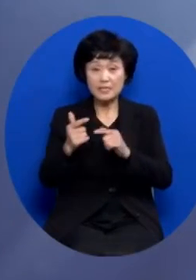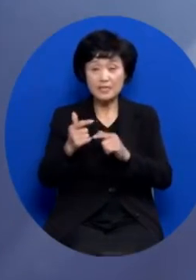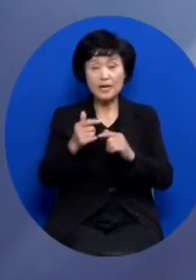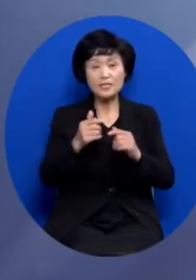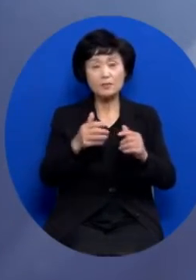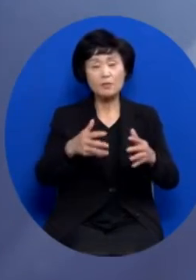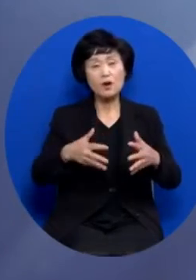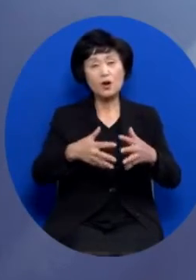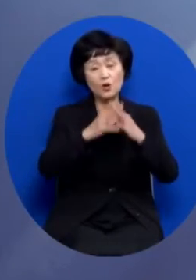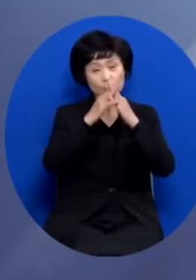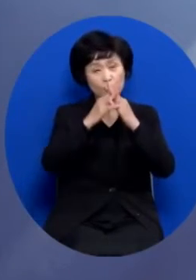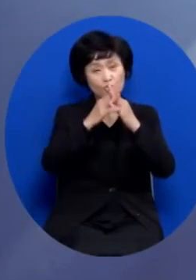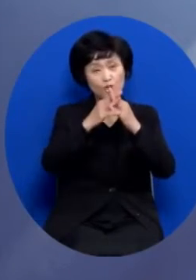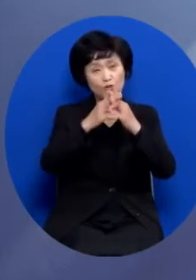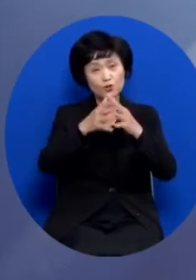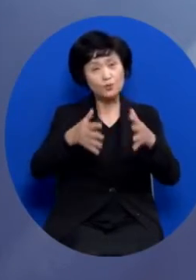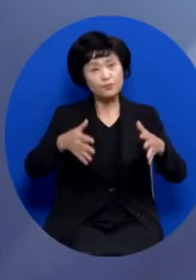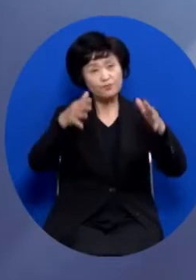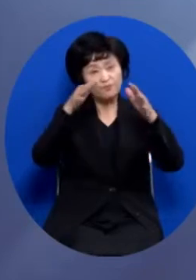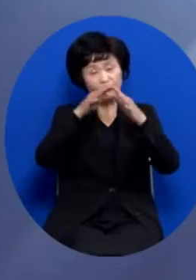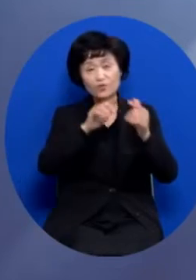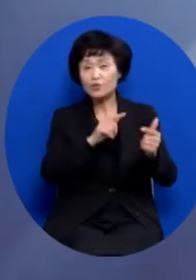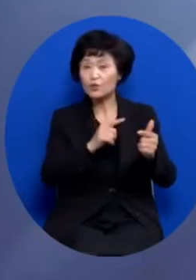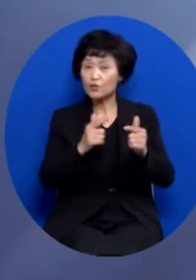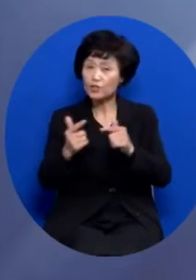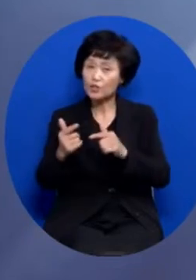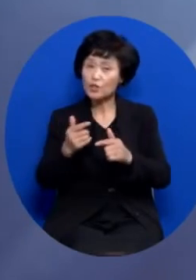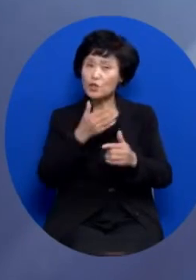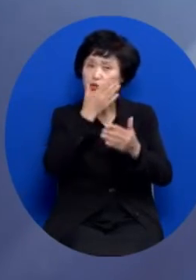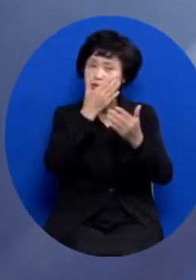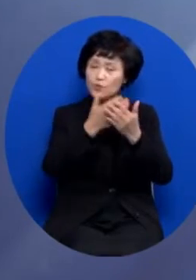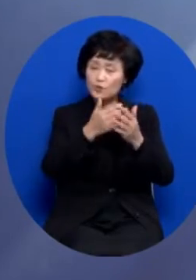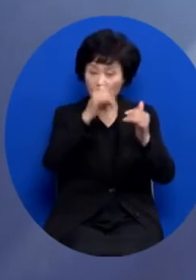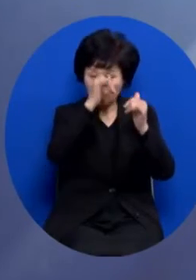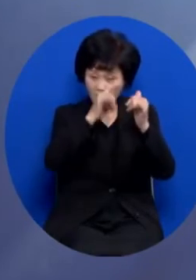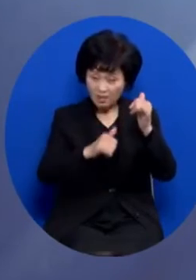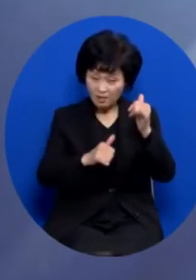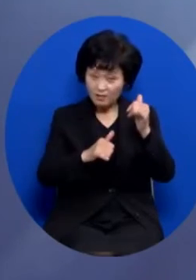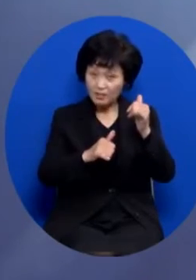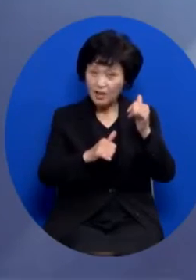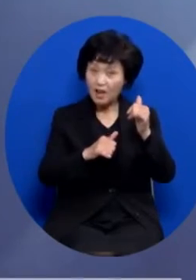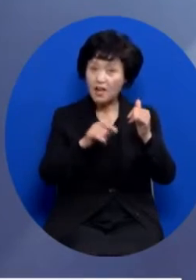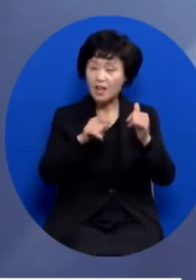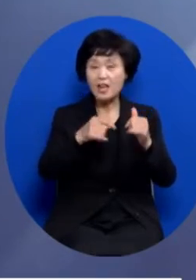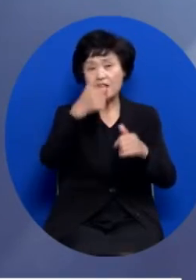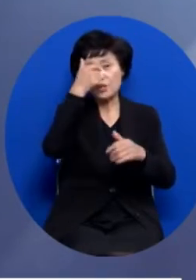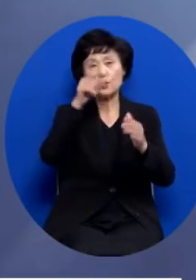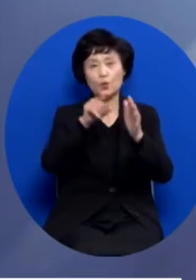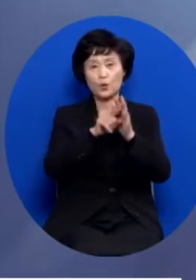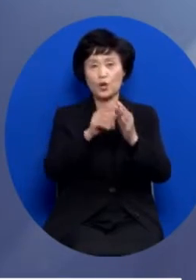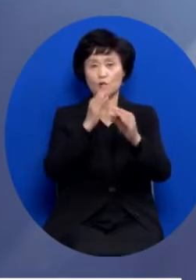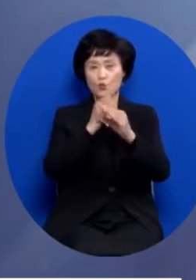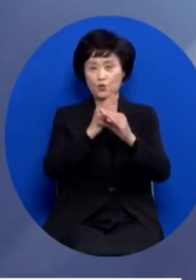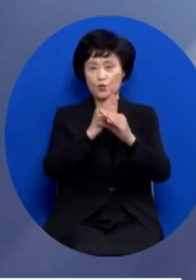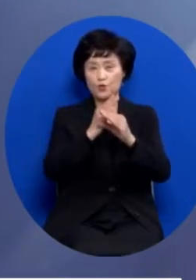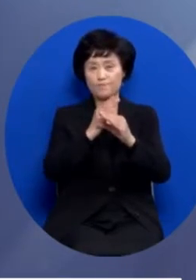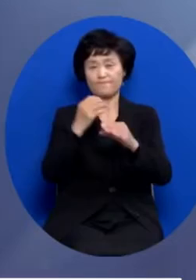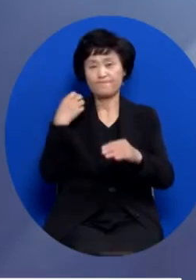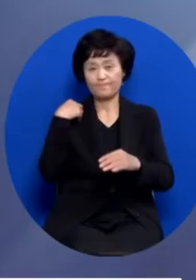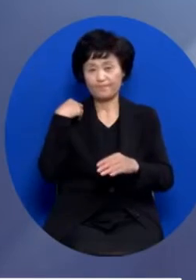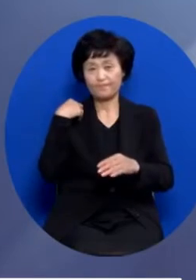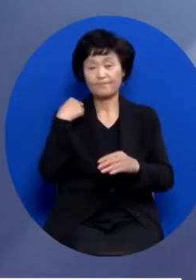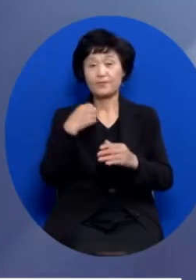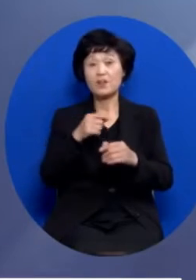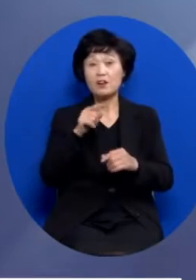건축물 또는 근대 우리의 아주 중요한 역사적 사건에 있어서 기독교가 그 중심에 있었고 그것을